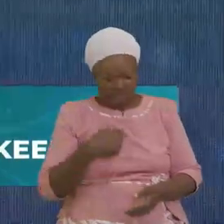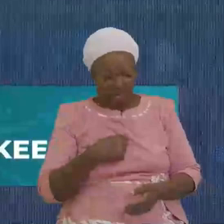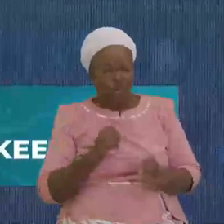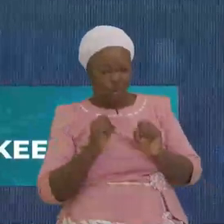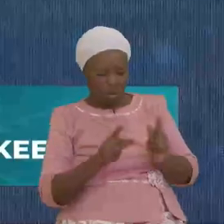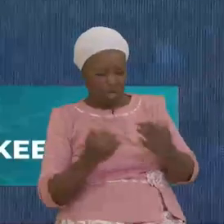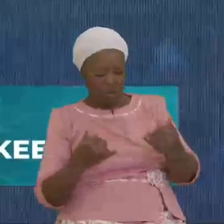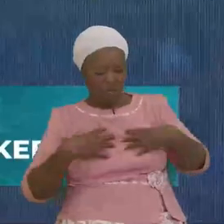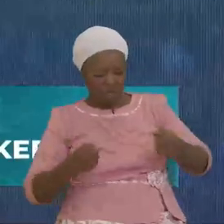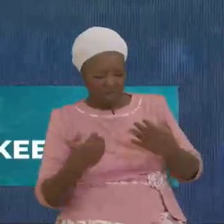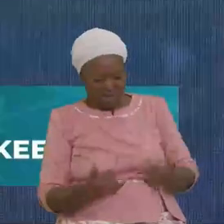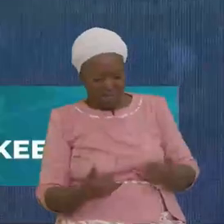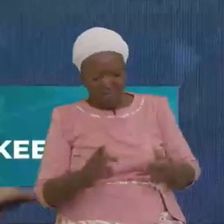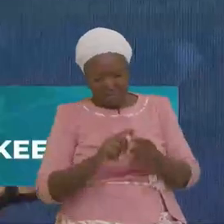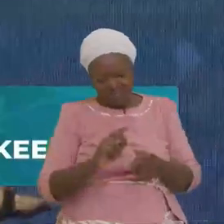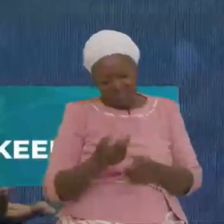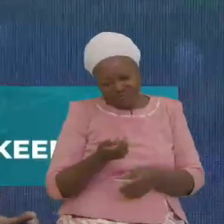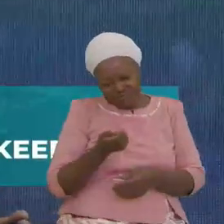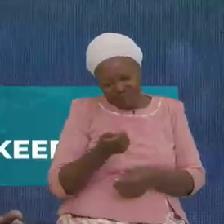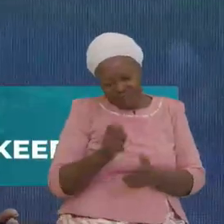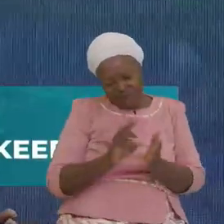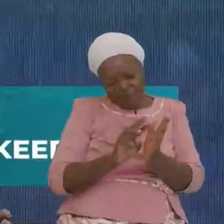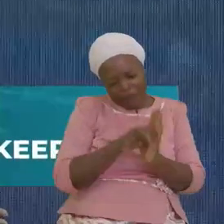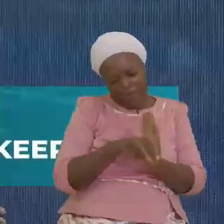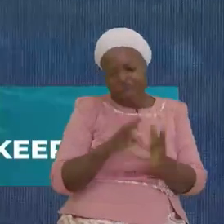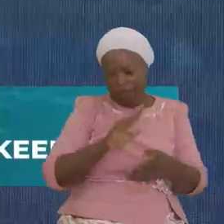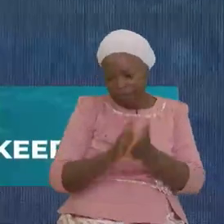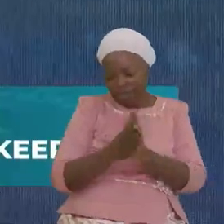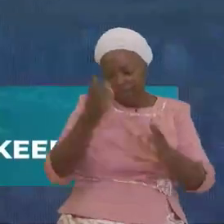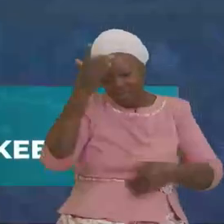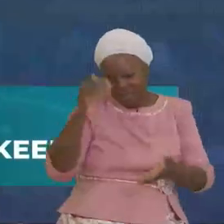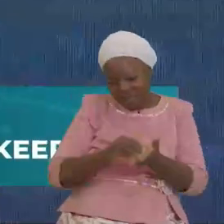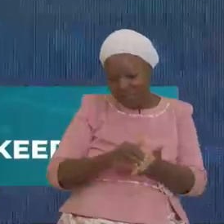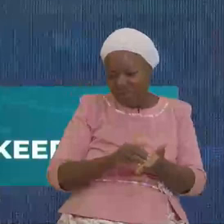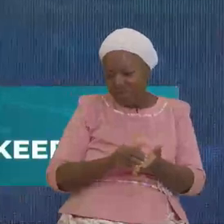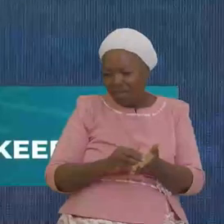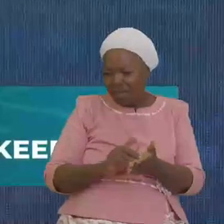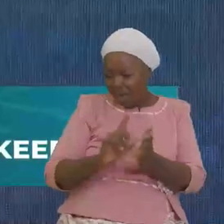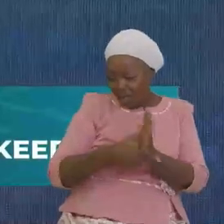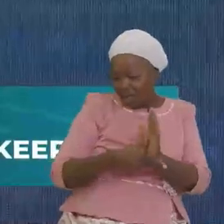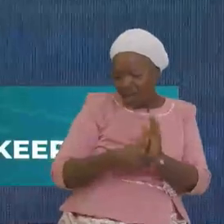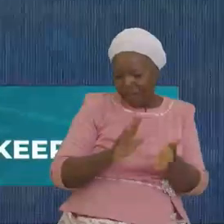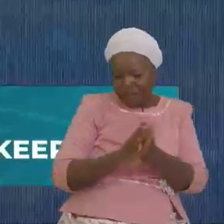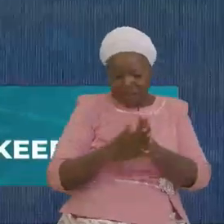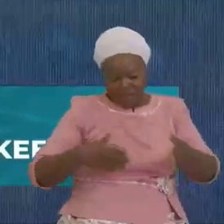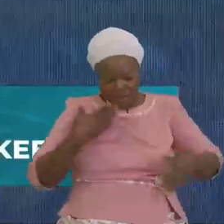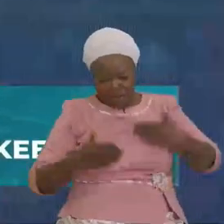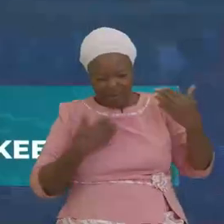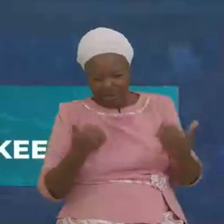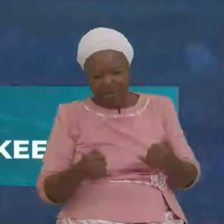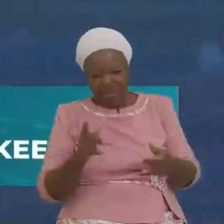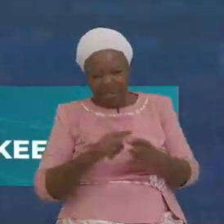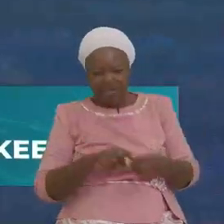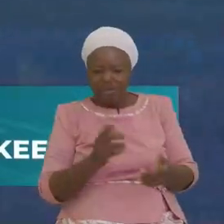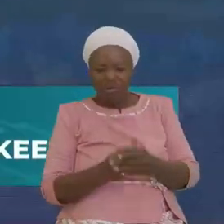faire encore. Je suis en santé maintenant, et puis je tombe malade encore. Je suis content maintenant, et